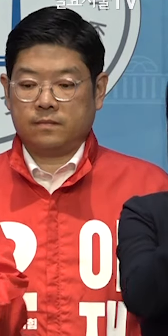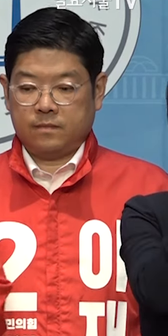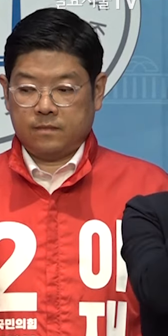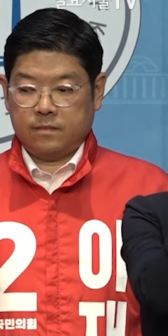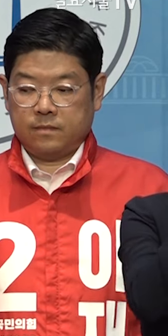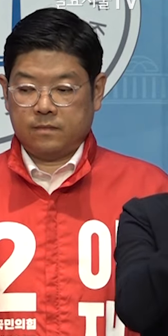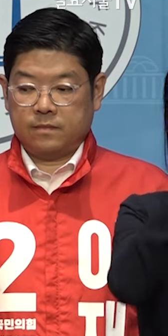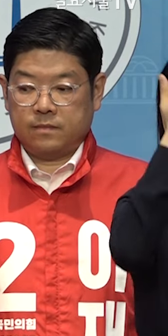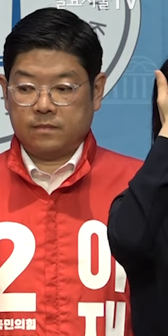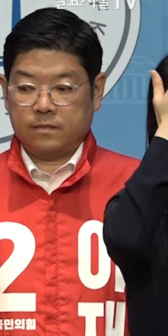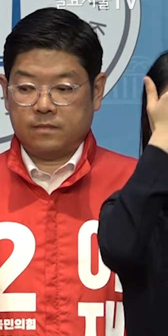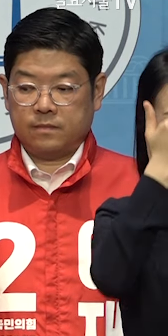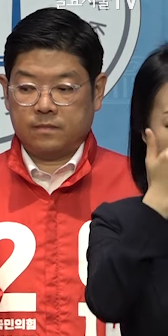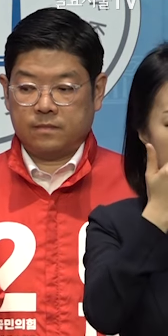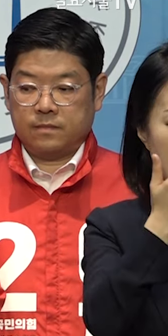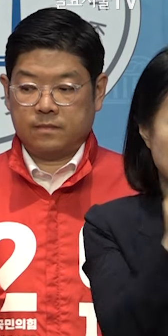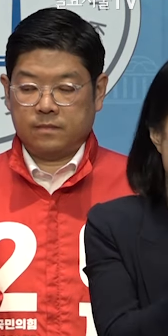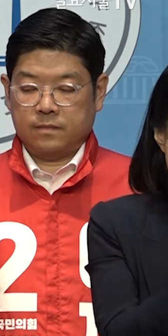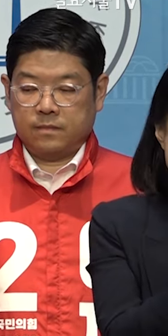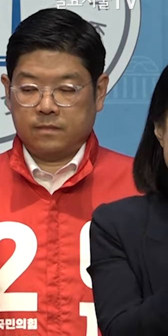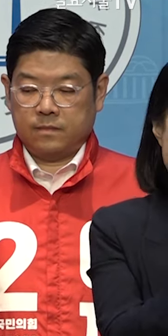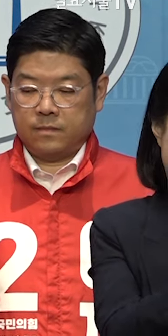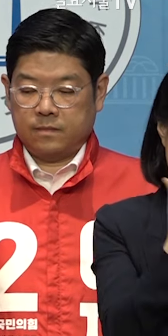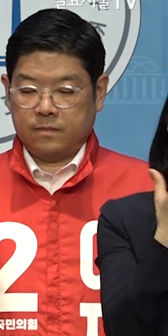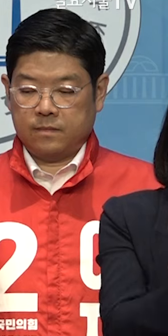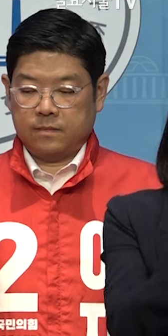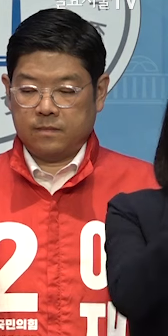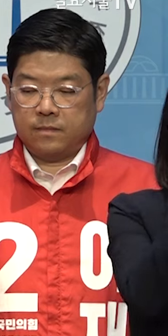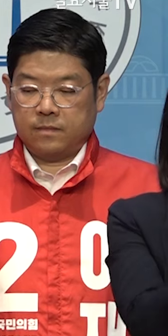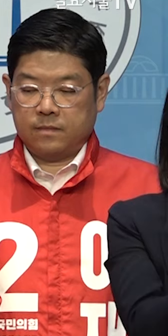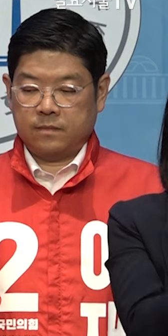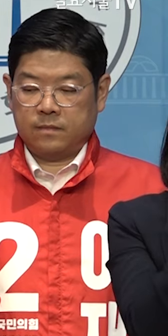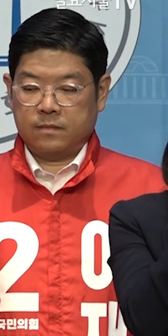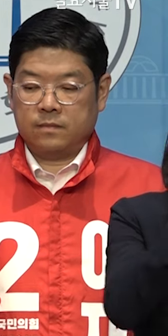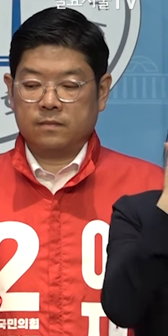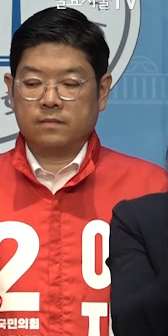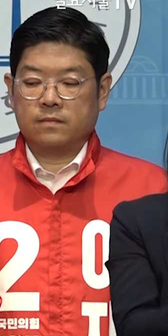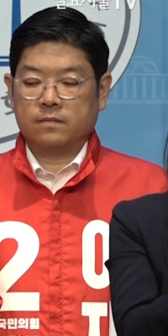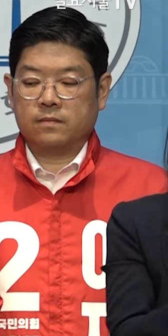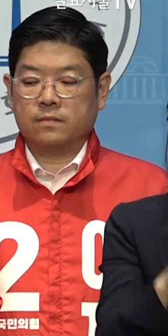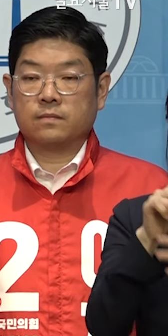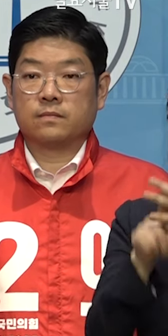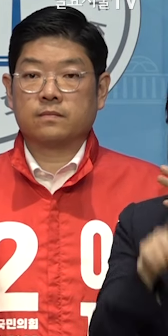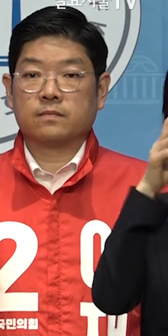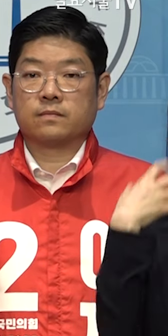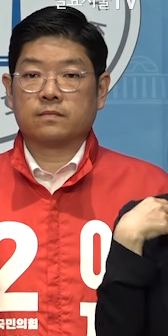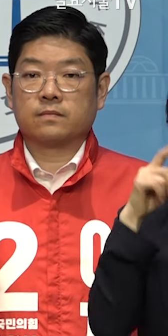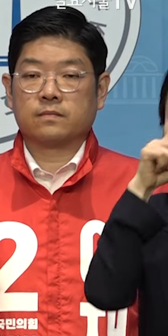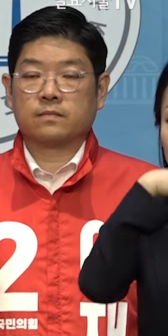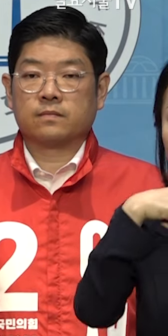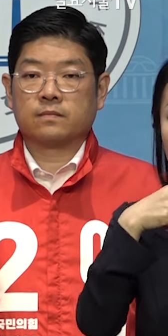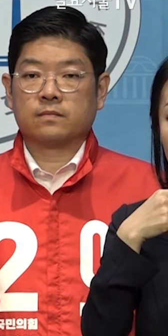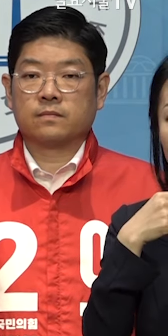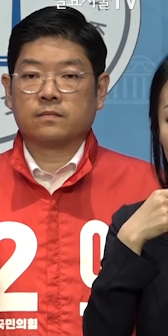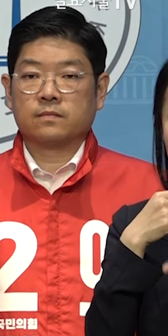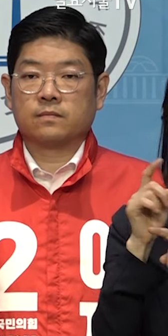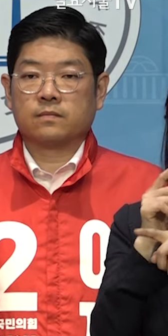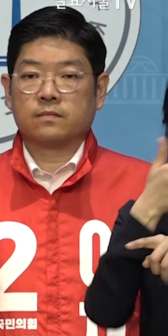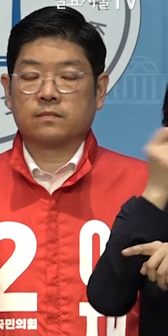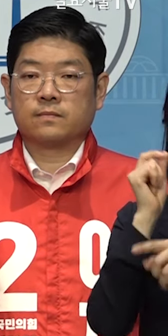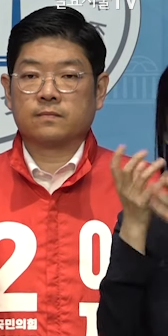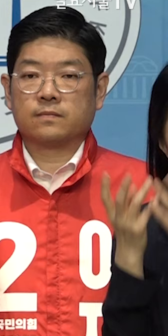도덕적으로 크게 나을 것이 없는 사람들이기 때문입니다 윤 정부도 허물이 많지 않느냐